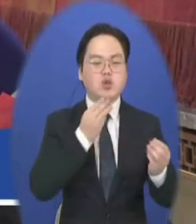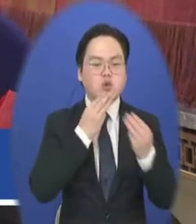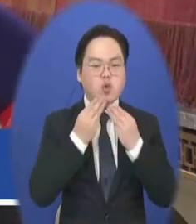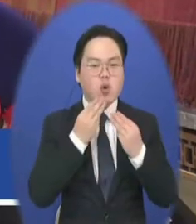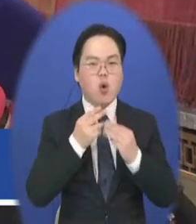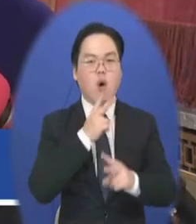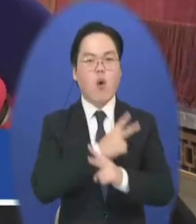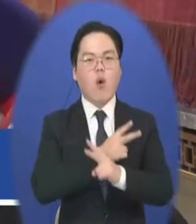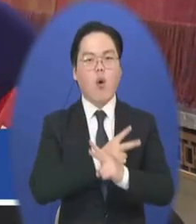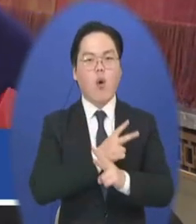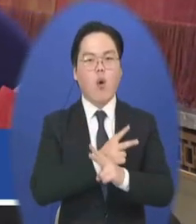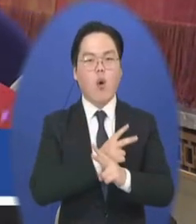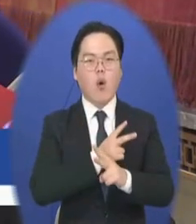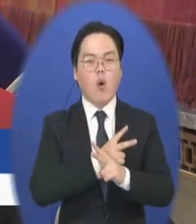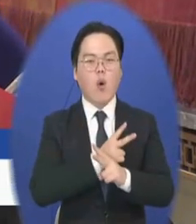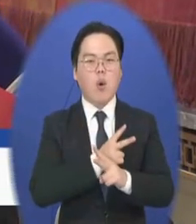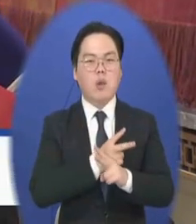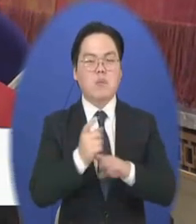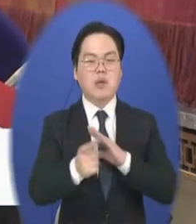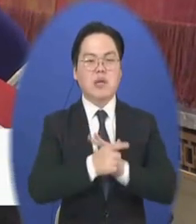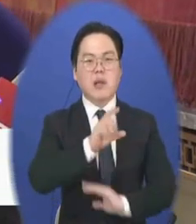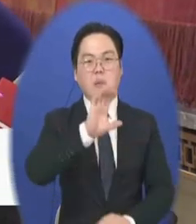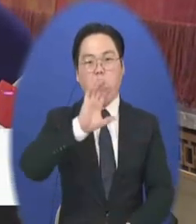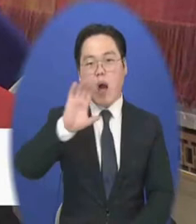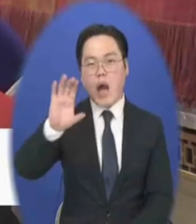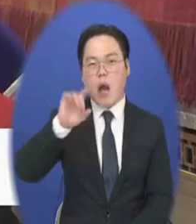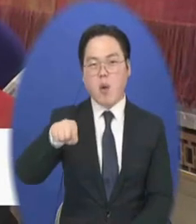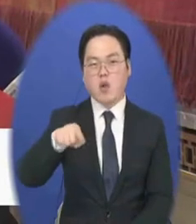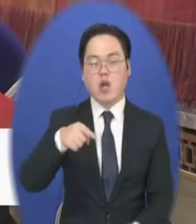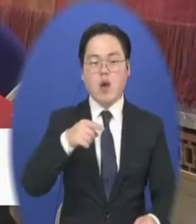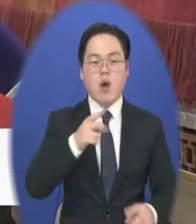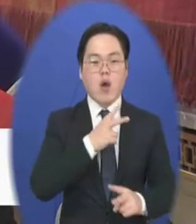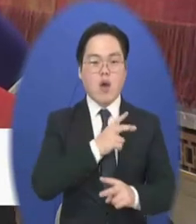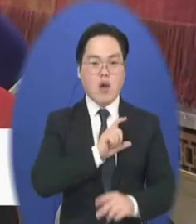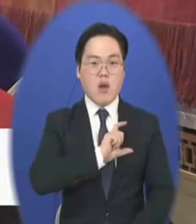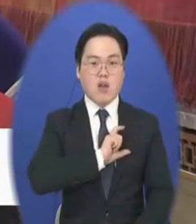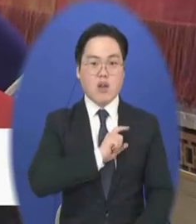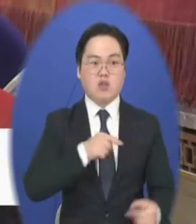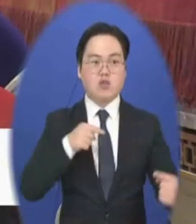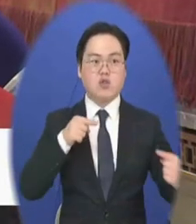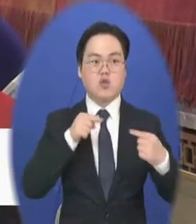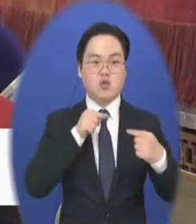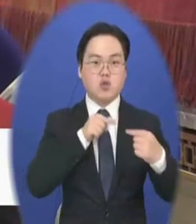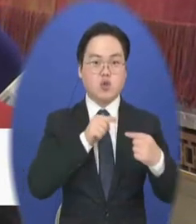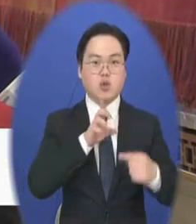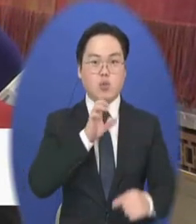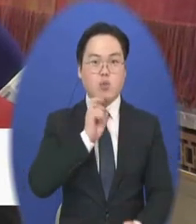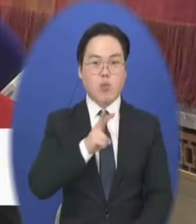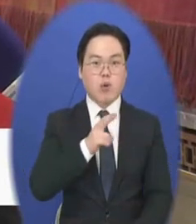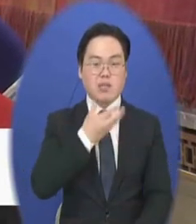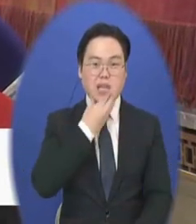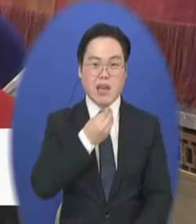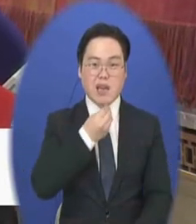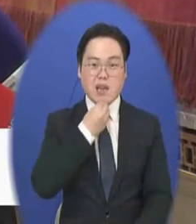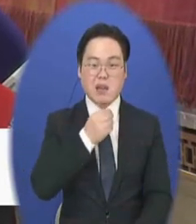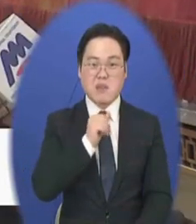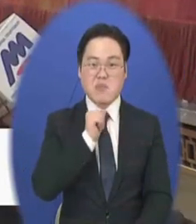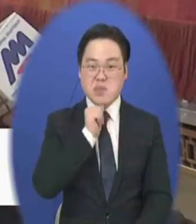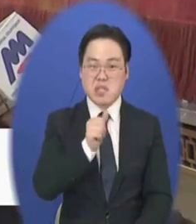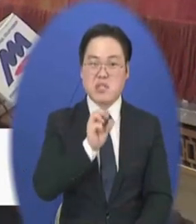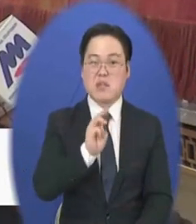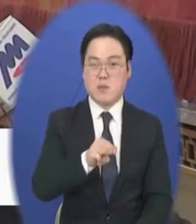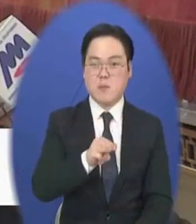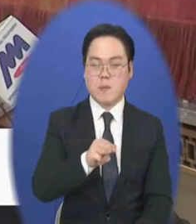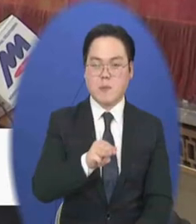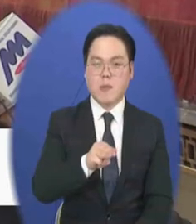хуулийнлтын байгууллагуудын хувьд бол тийм хэрэг зөрчигдсэн гэж үзвэл тийм таатай зүйл биш гэдэг нь ойлгомжтой.